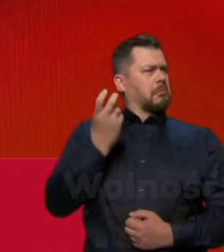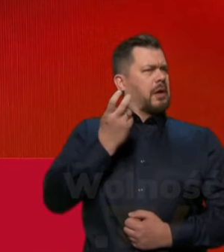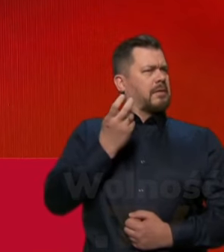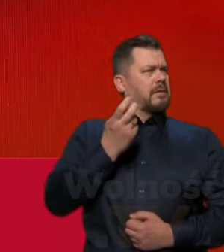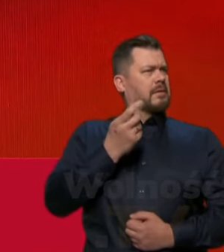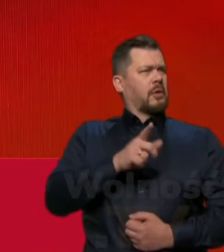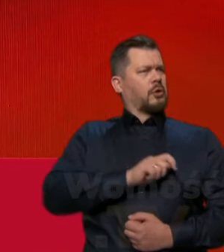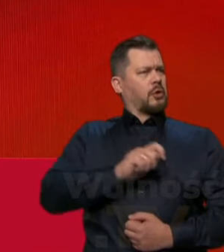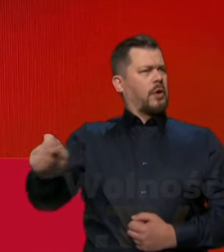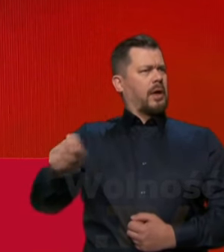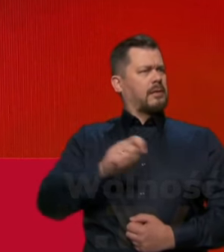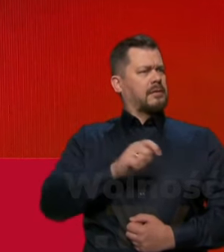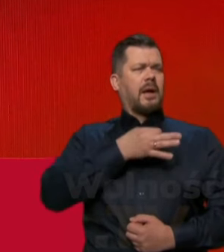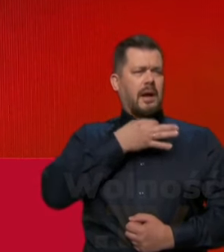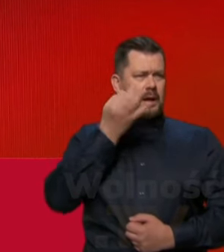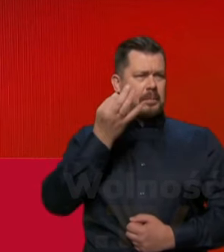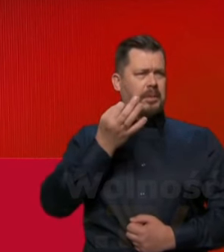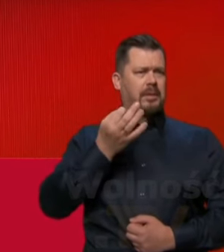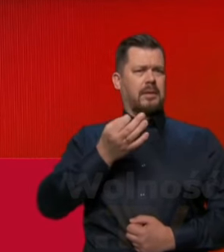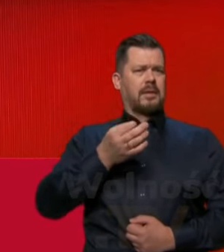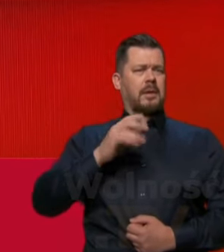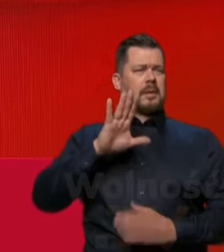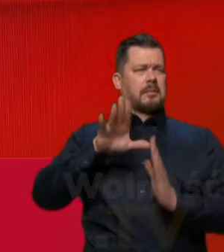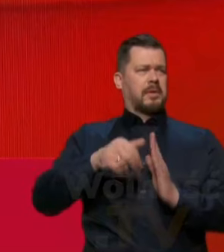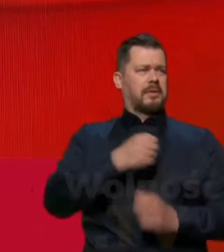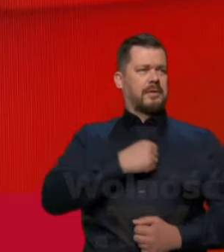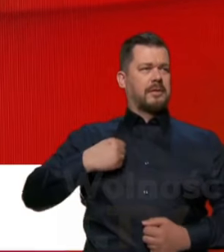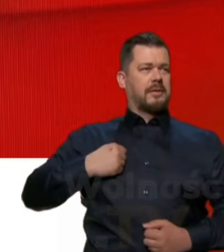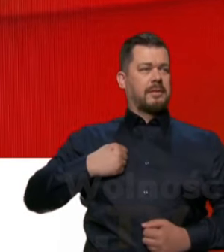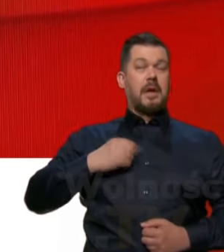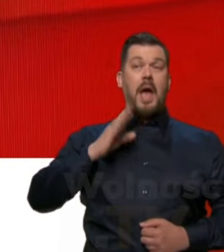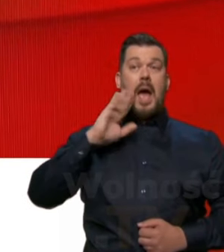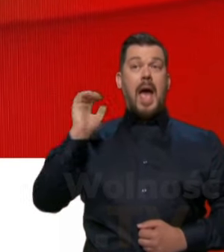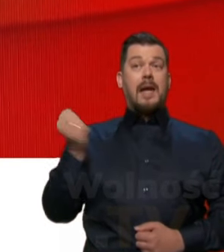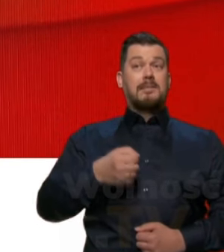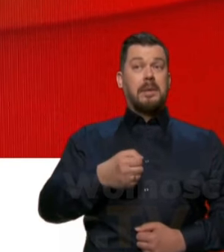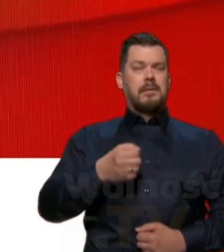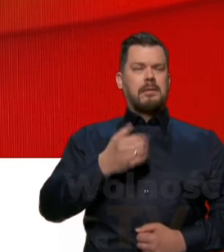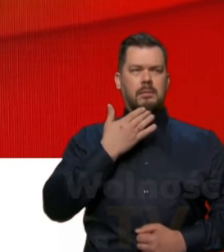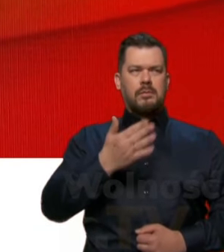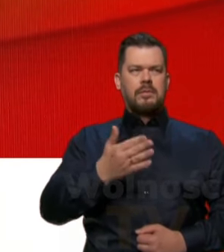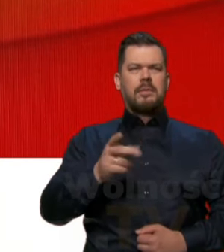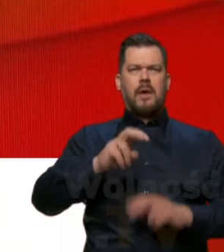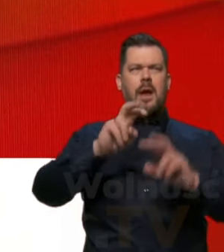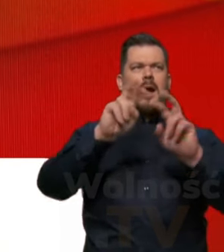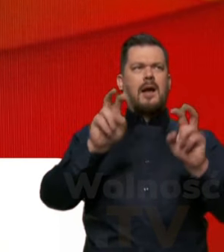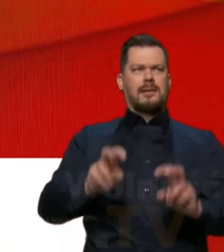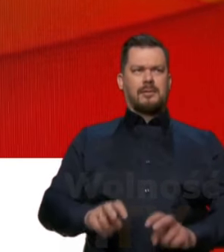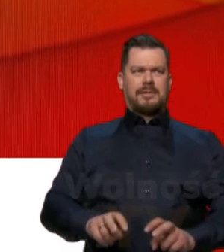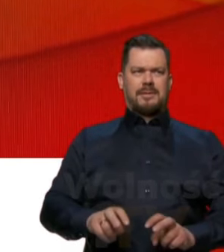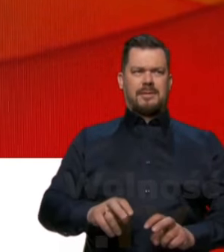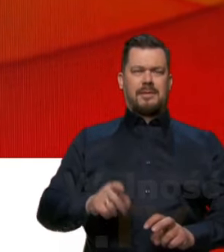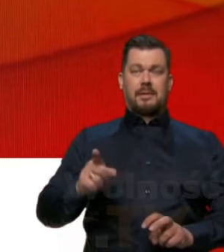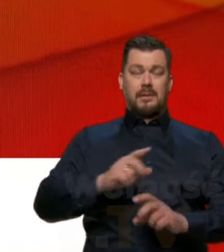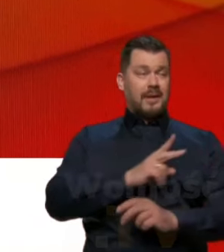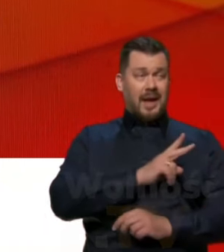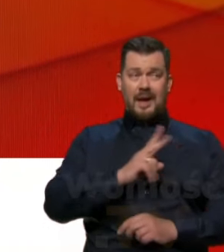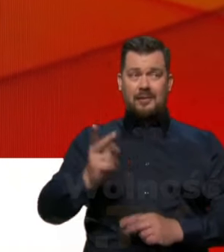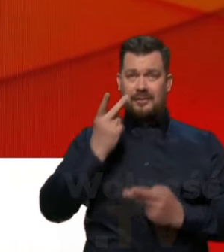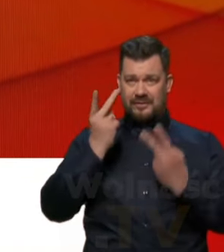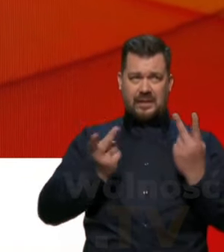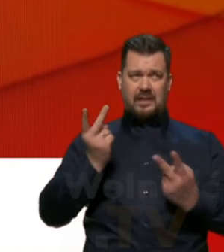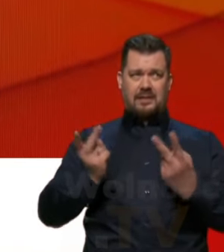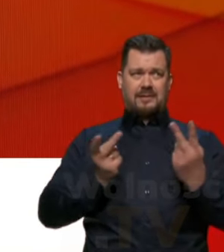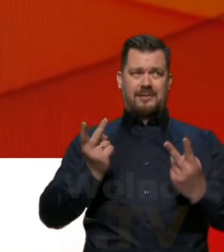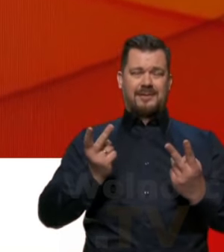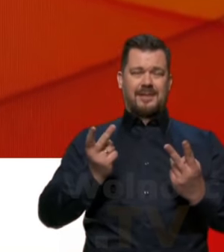pogodził z komunikacją miejską. Natomiast jeżeli chodzi o to, co mówią eksperci, tak, eksperci mówią, że grozi nam katastrofa i widać to na każdym kroku,